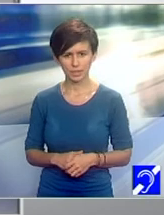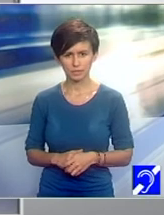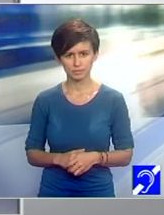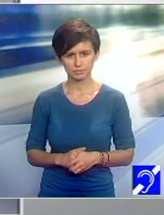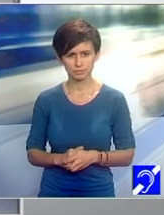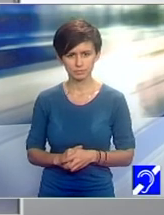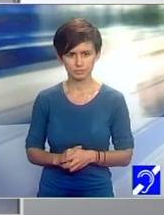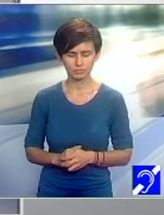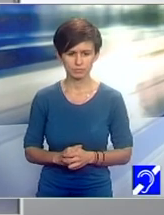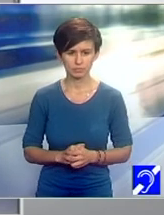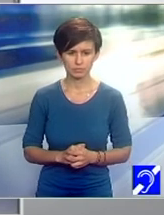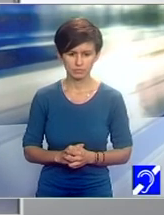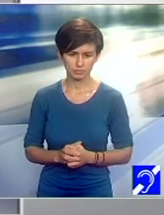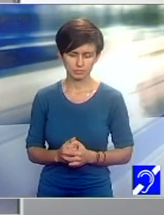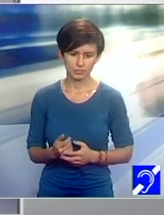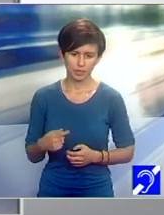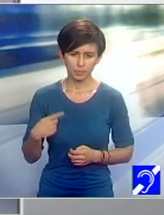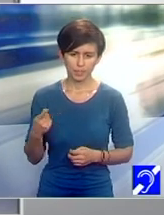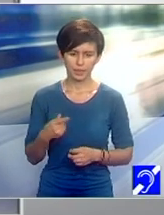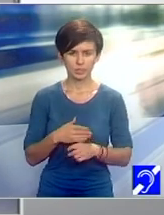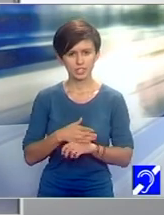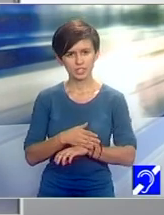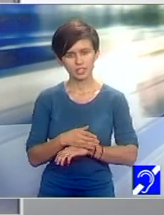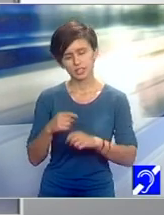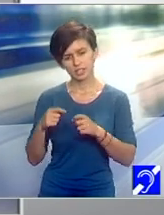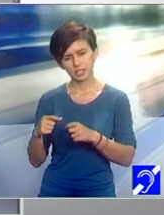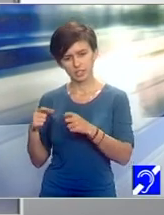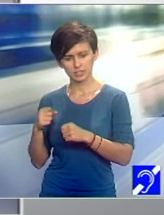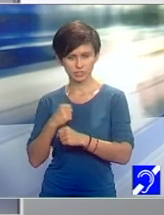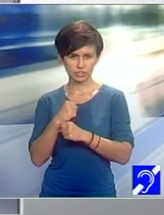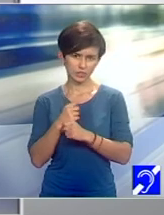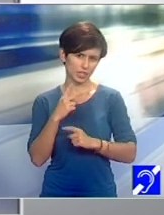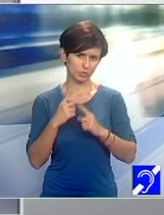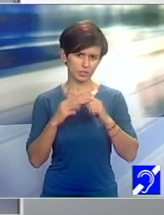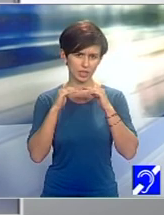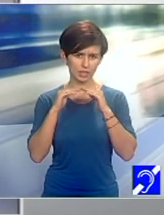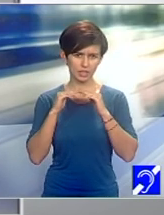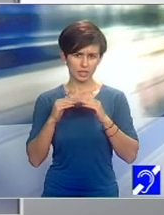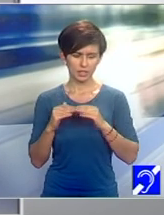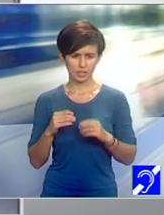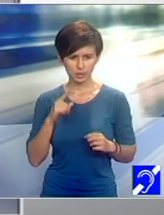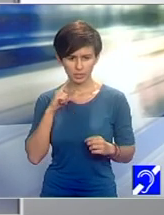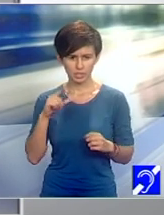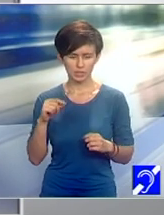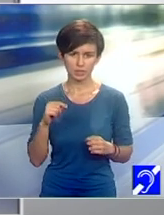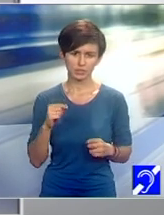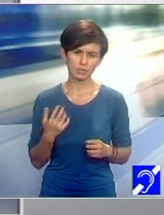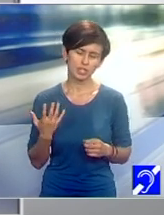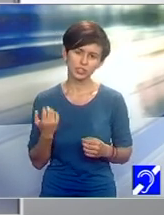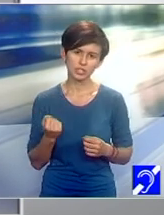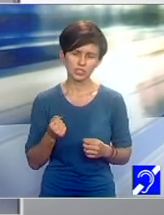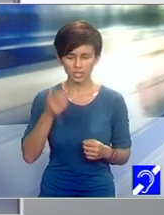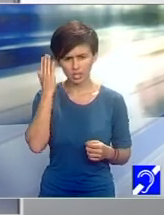în clasă, să parcurgă anumite etape de feedback, de aprofundare a celor ce au învățat.